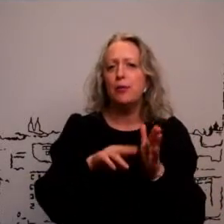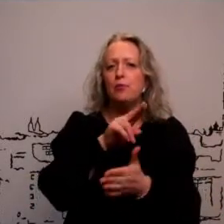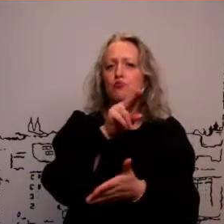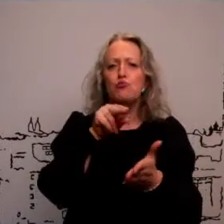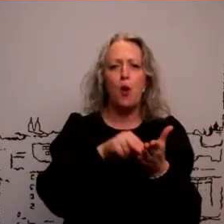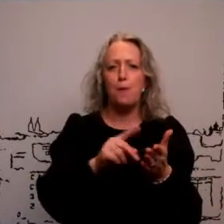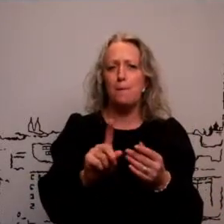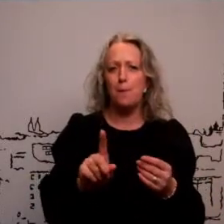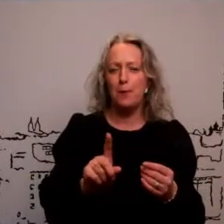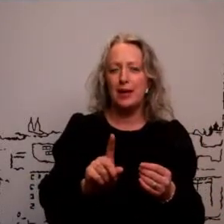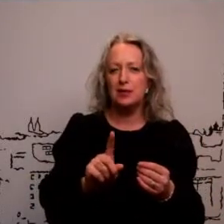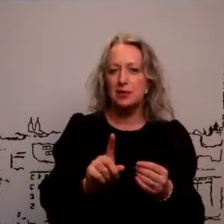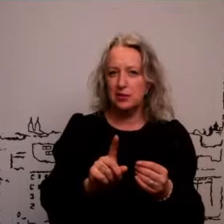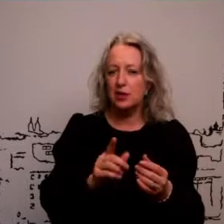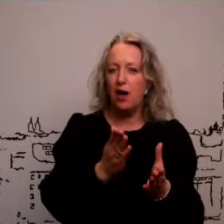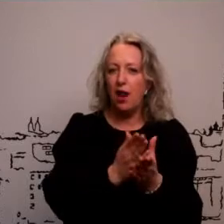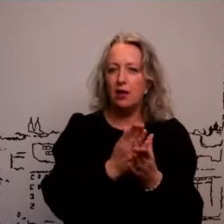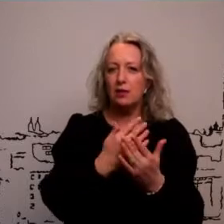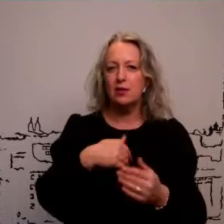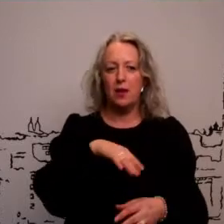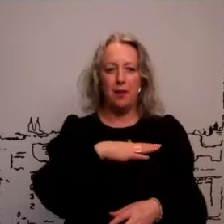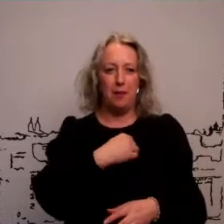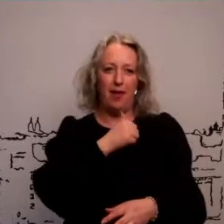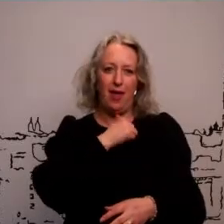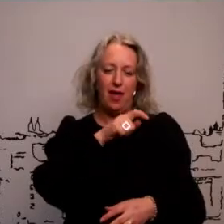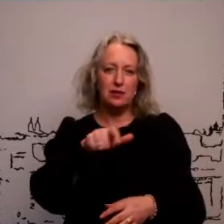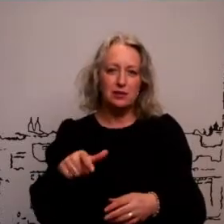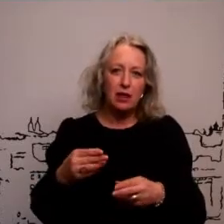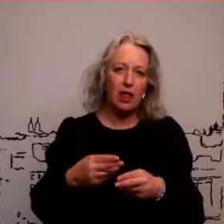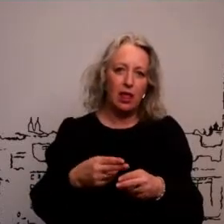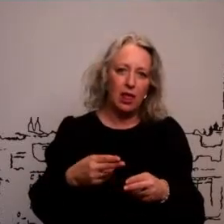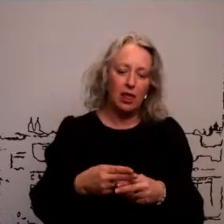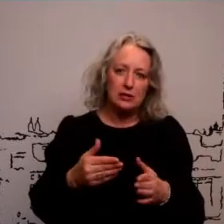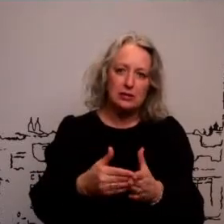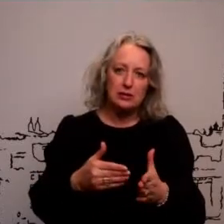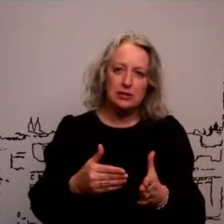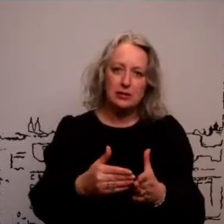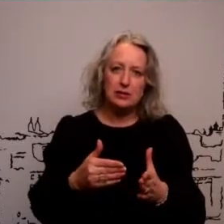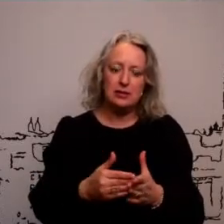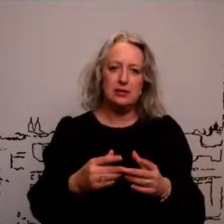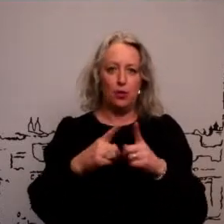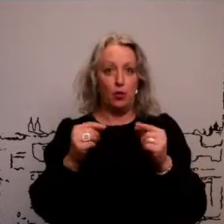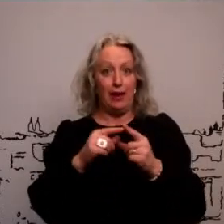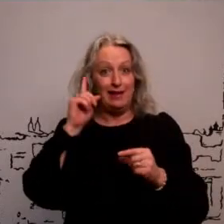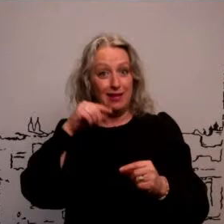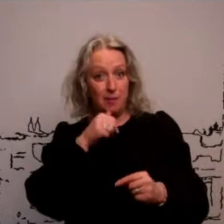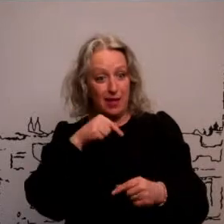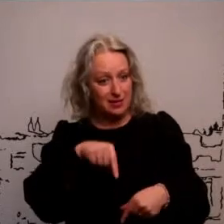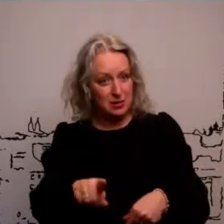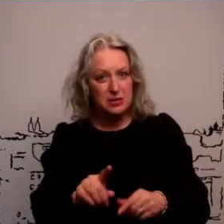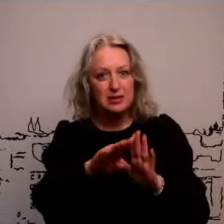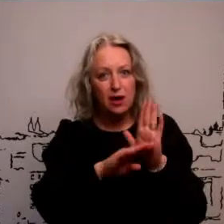probleemid, mille otsa takerduvad meie oma inimesed, kes peaksid seda reeglite ruumi nagu tundma, aga